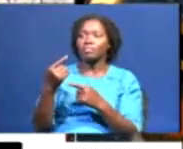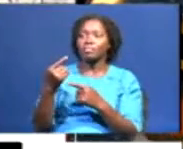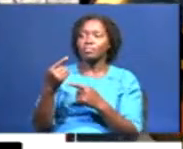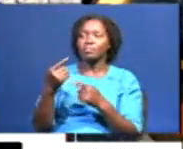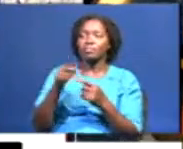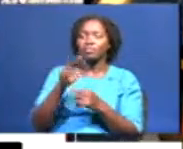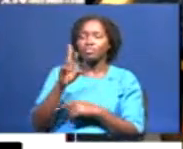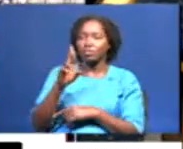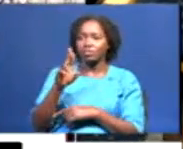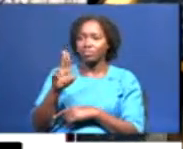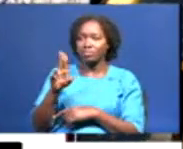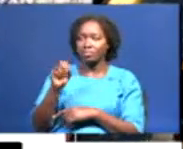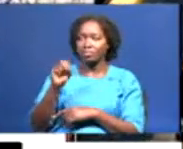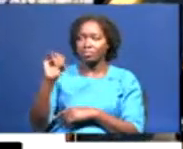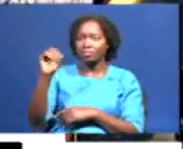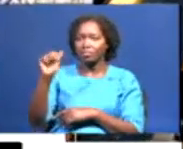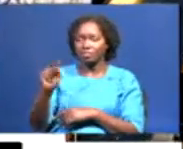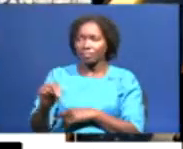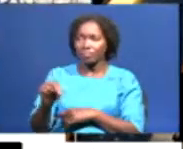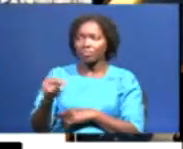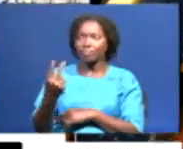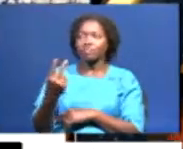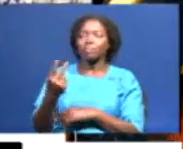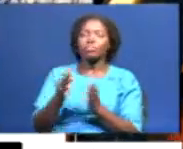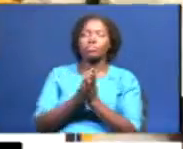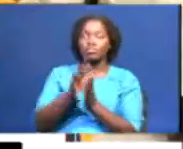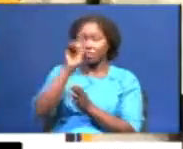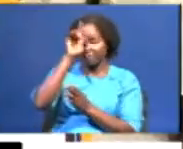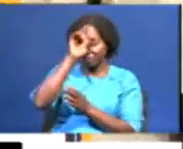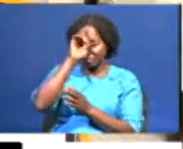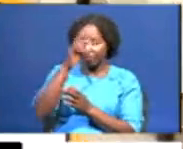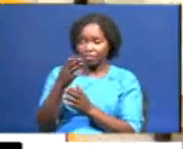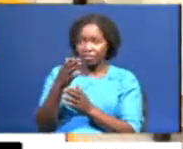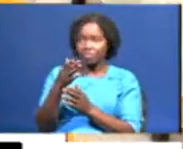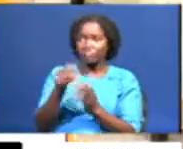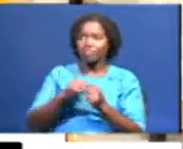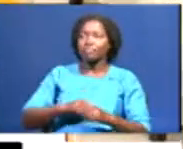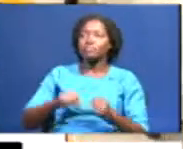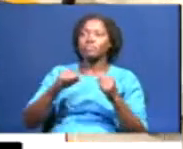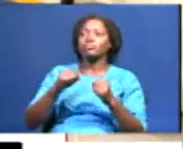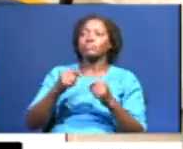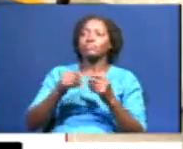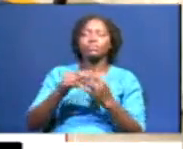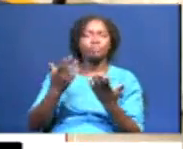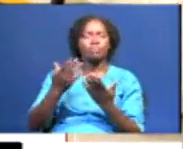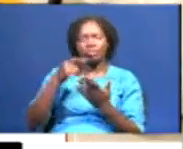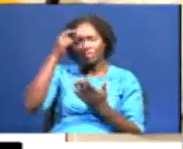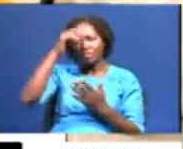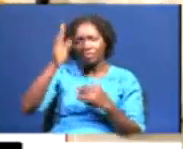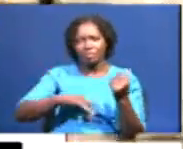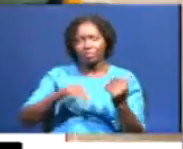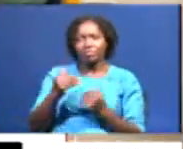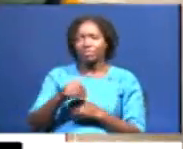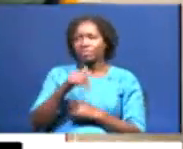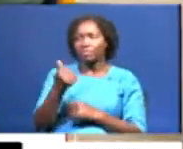Urusi kwenye mechi baina ya wachezaji wawili wa Misri. Grandmaster Fozi Adham alimzidi maarifa Grandmaster Hesham Abdul